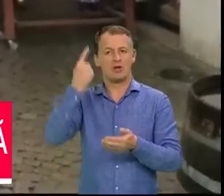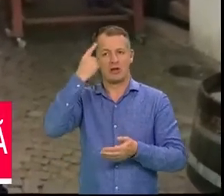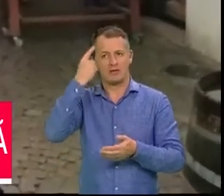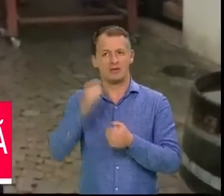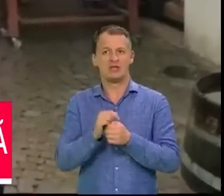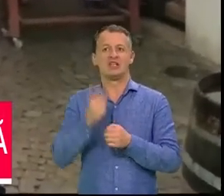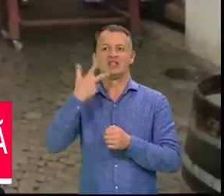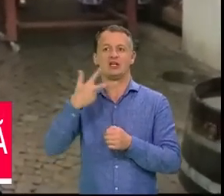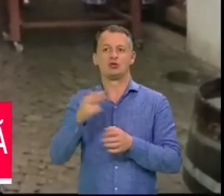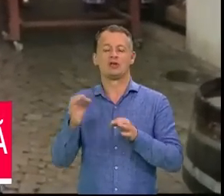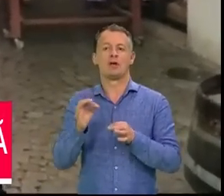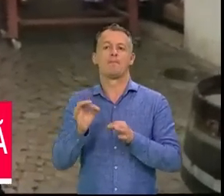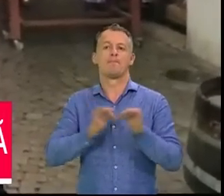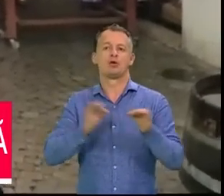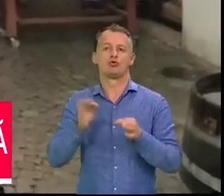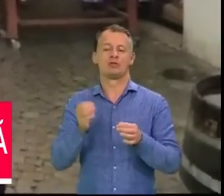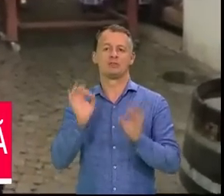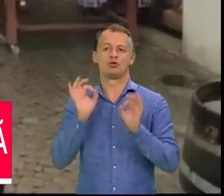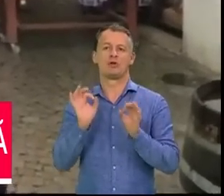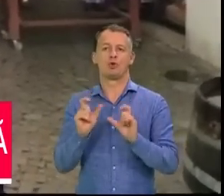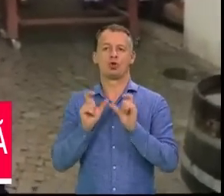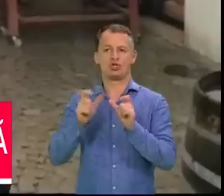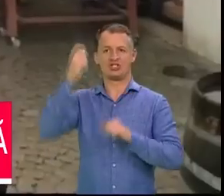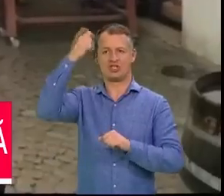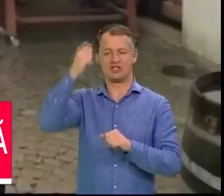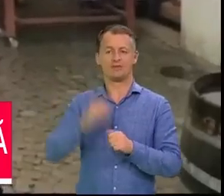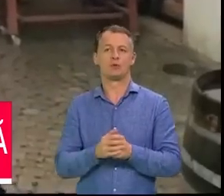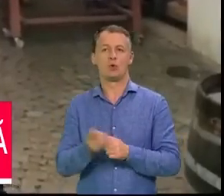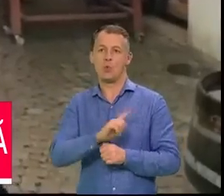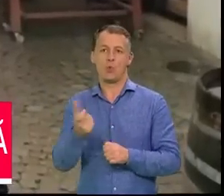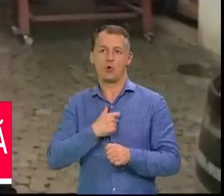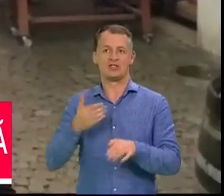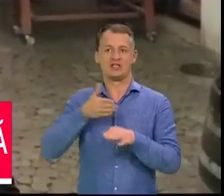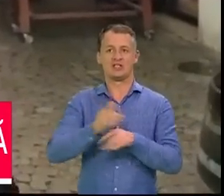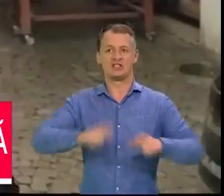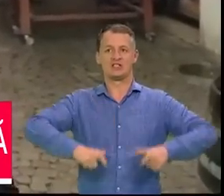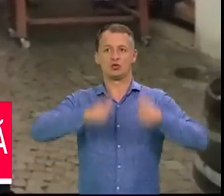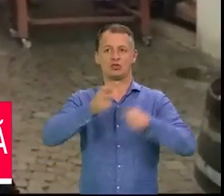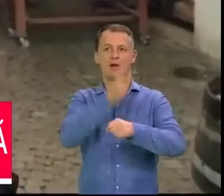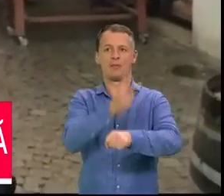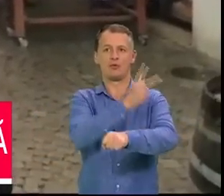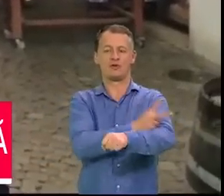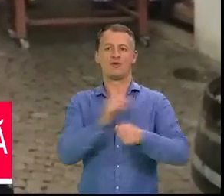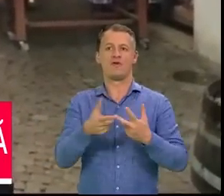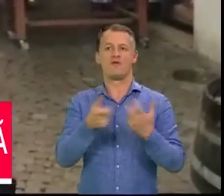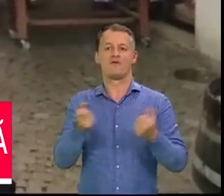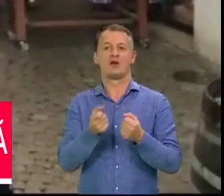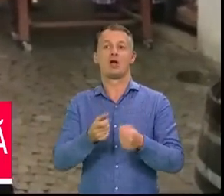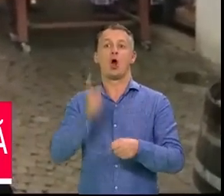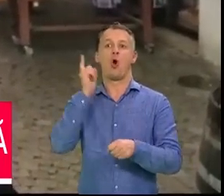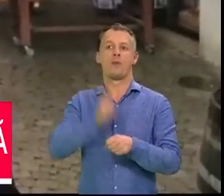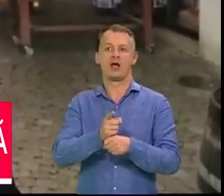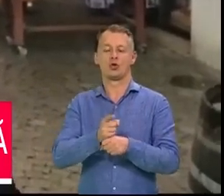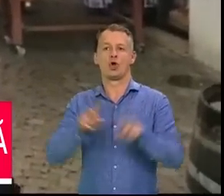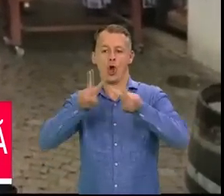de măsuri menite să-i protejeze pe cetățeni. Spre exemplu, nu poți intra în instituțiile publice fără să treci obligatoriu prin filtrul